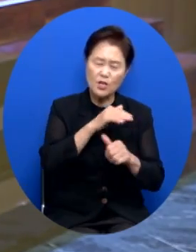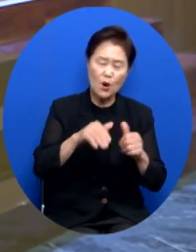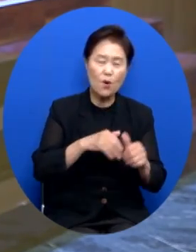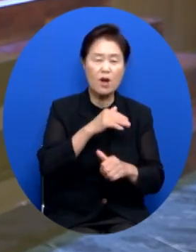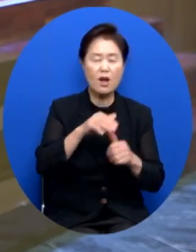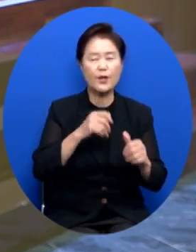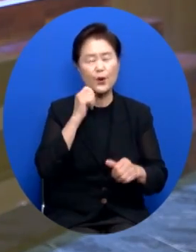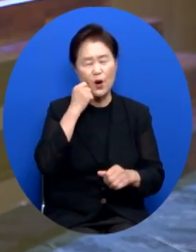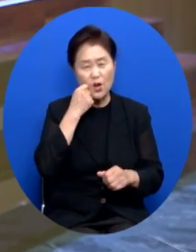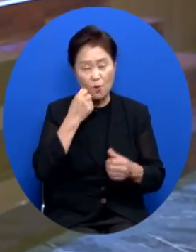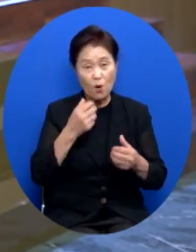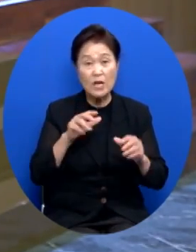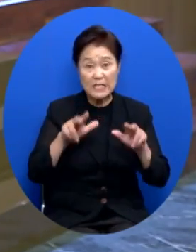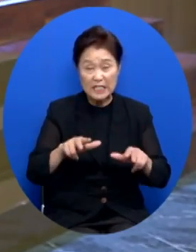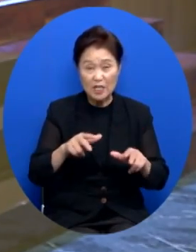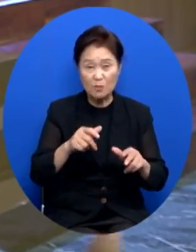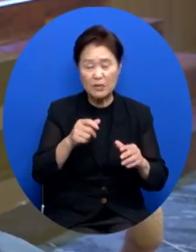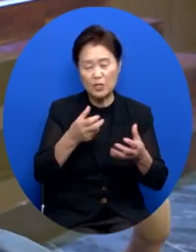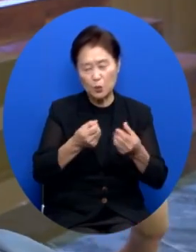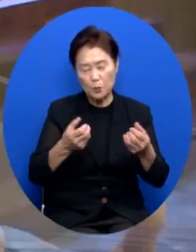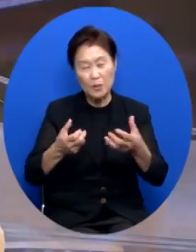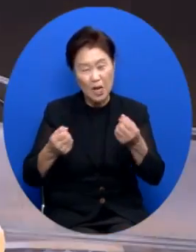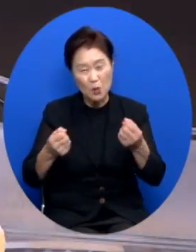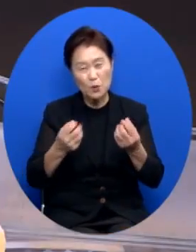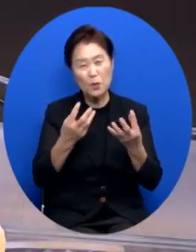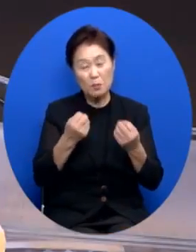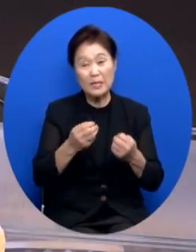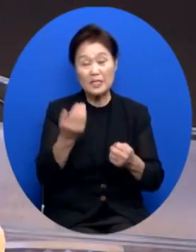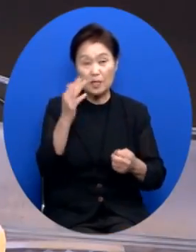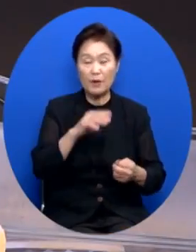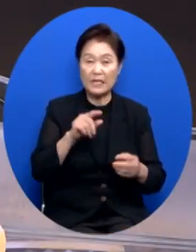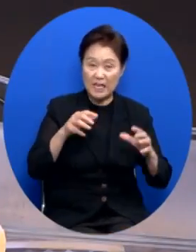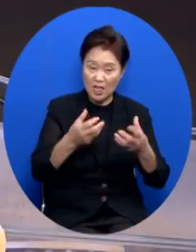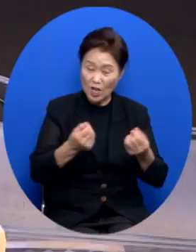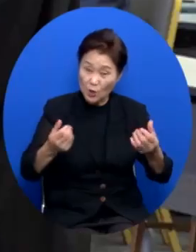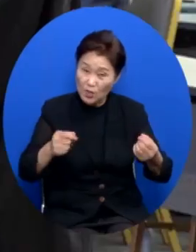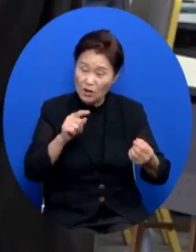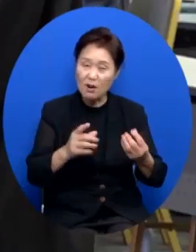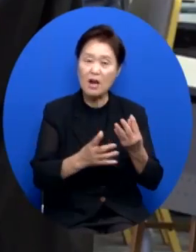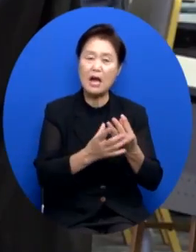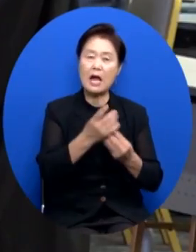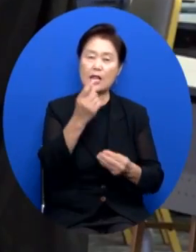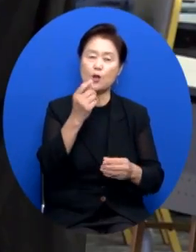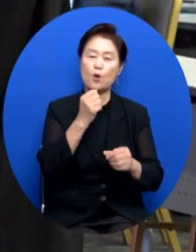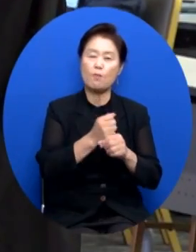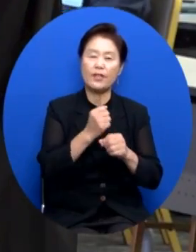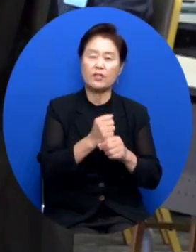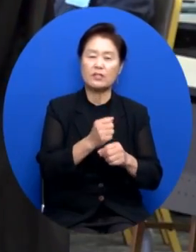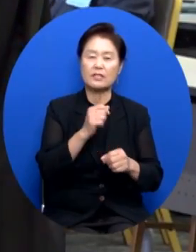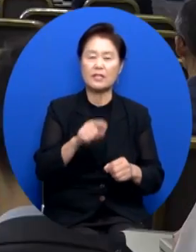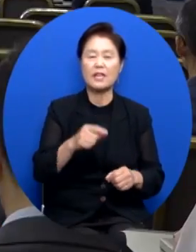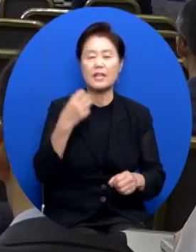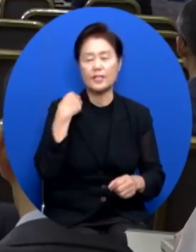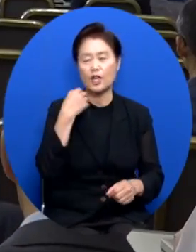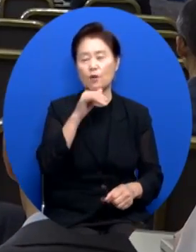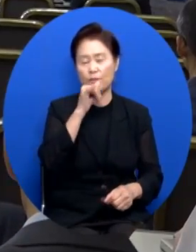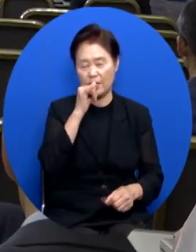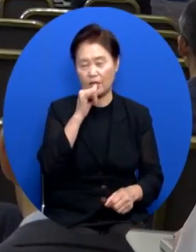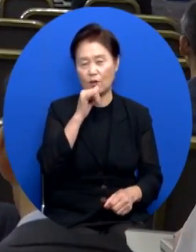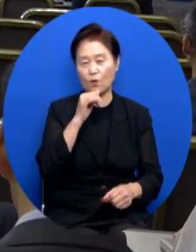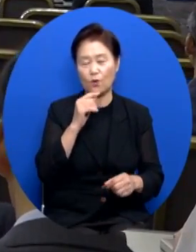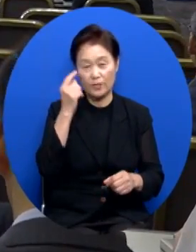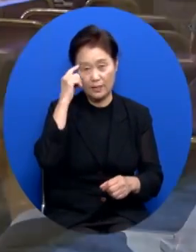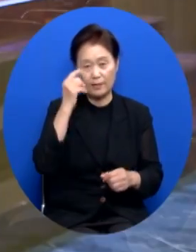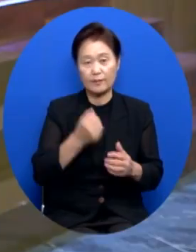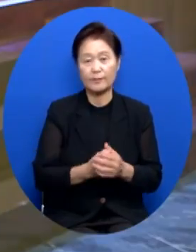많이 나누어져 있지만 이것을 하나로 아우려야 될 그런 책임이 저에게 있다고 생각합니다. 또 이 일들을